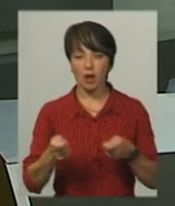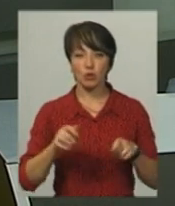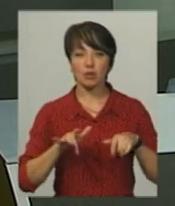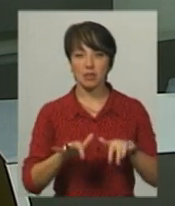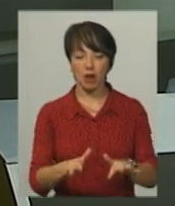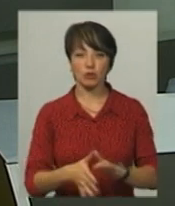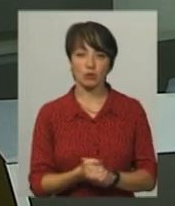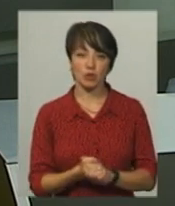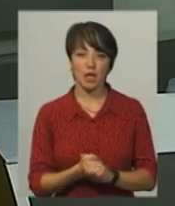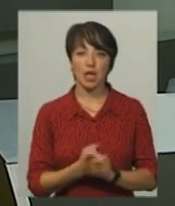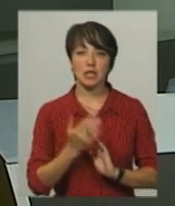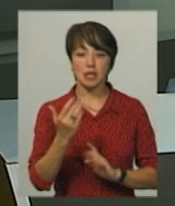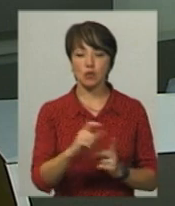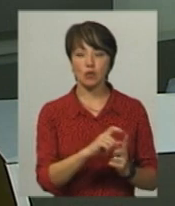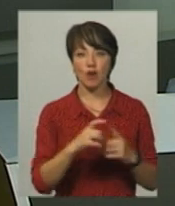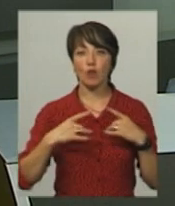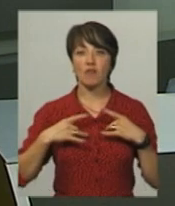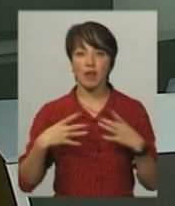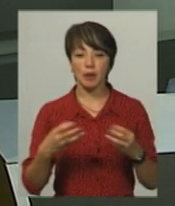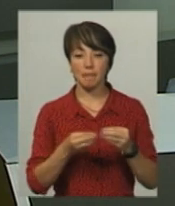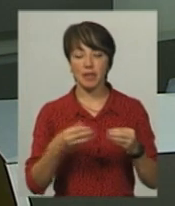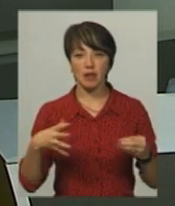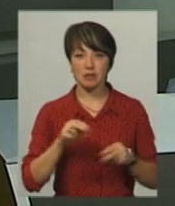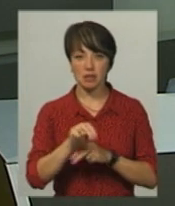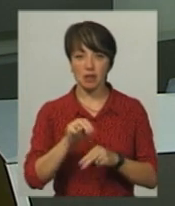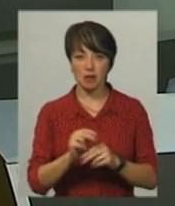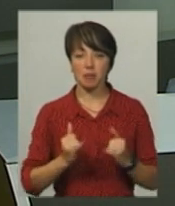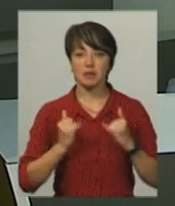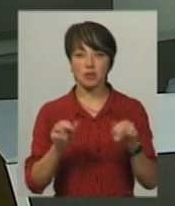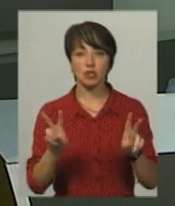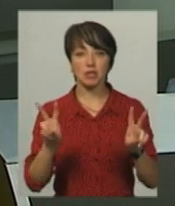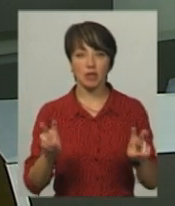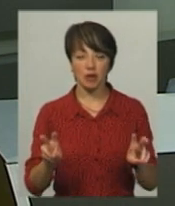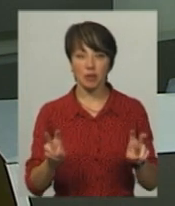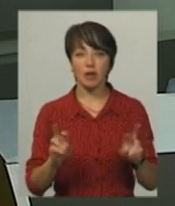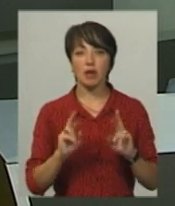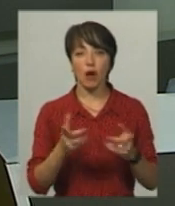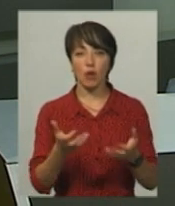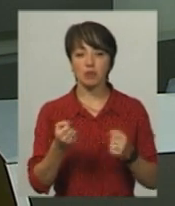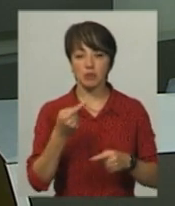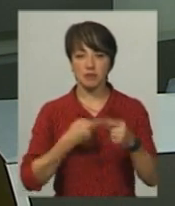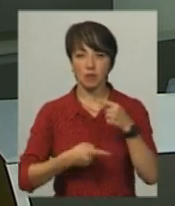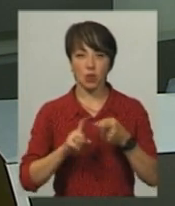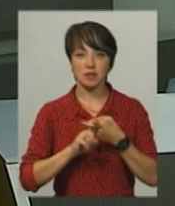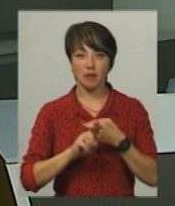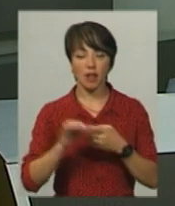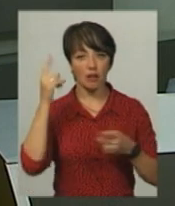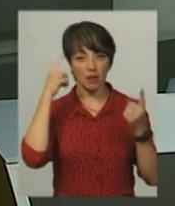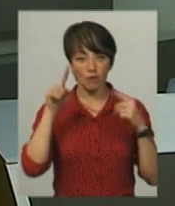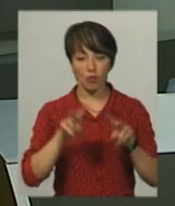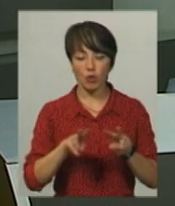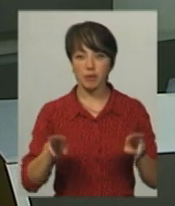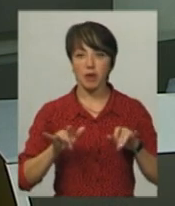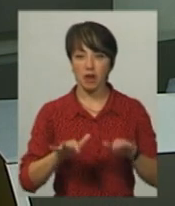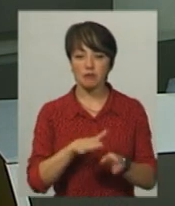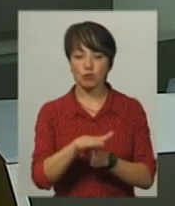Олена Леус. За її словами, ювілейне 15-те заняття присвячене темі «Як отримати зворотній зв'язок на твори». Подібні